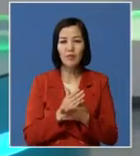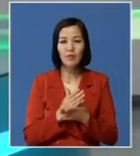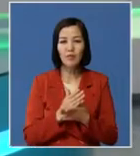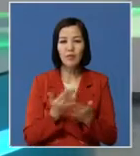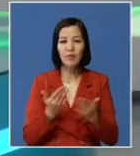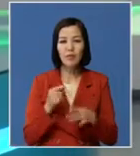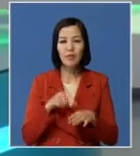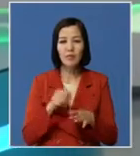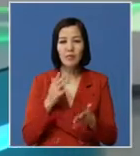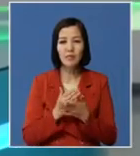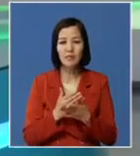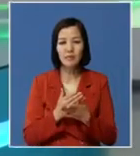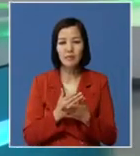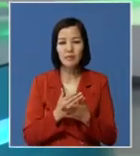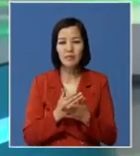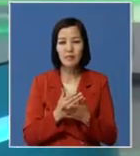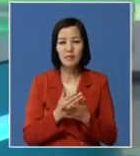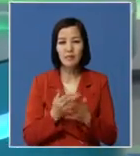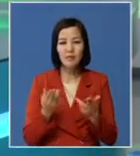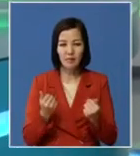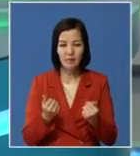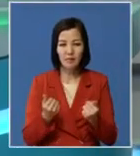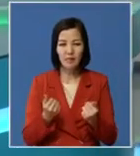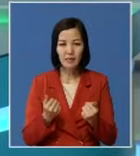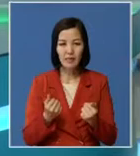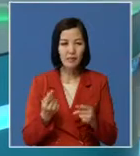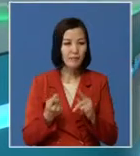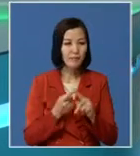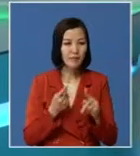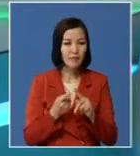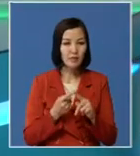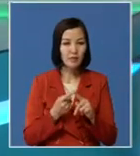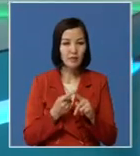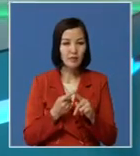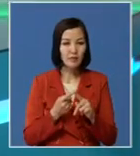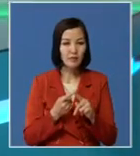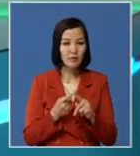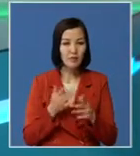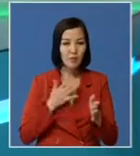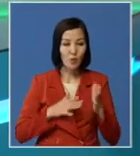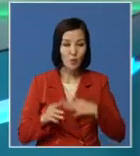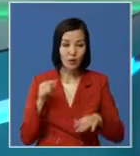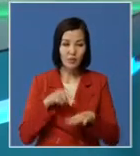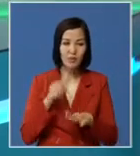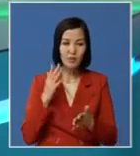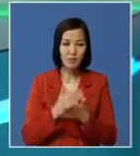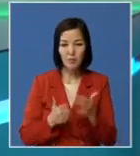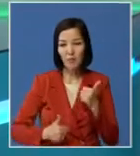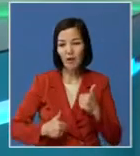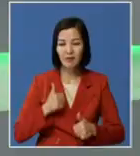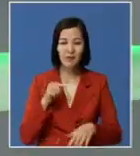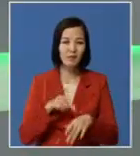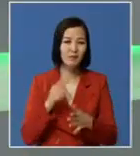қандай сезімде тұрсыз көрермендермен қауышқаннан кейін? Әрине, ең бірінші қуаныш сезімі, мақтаныш